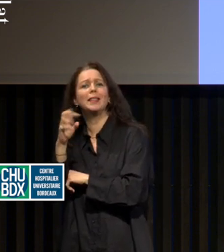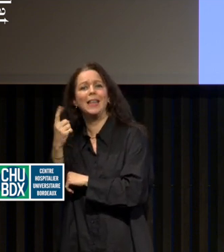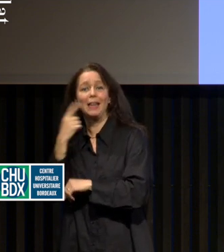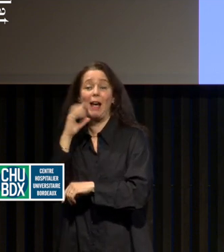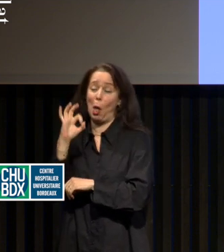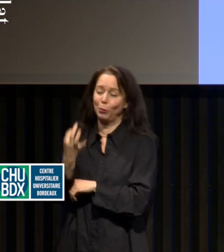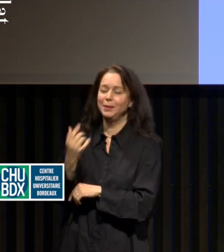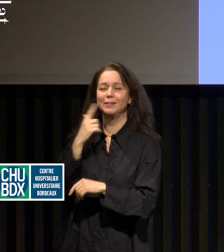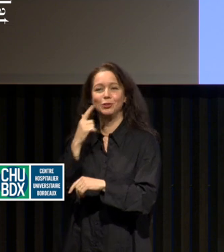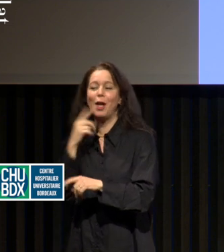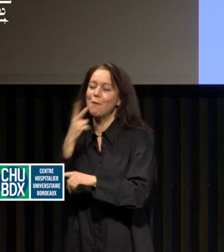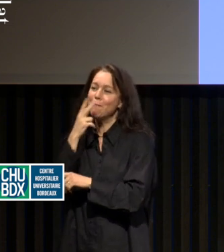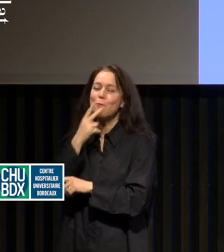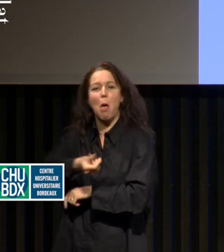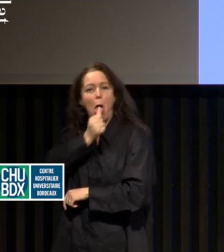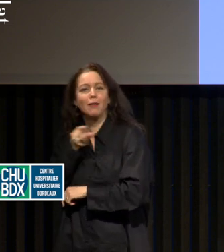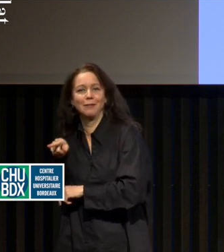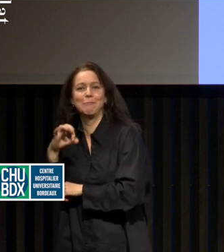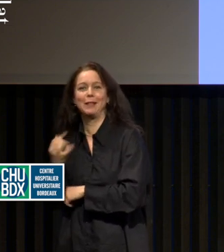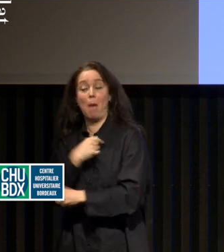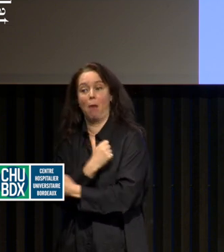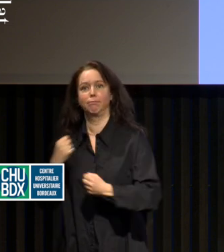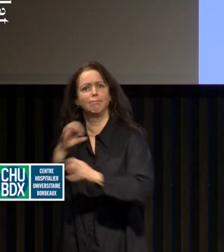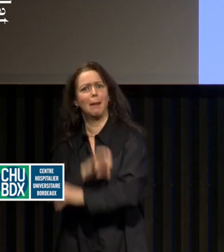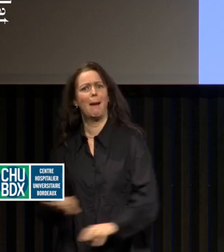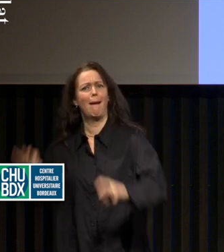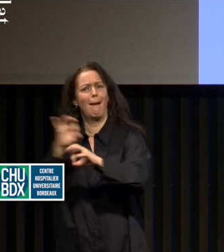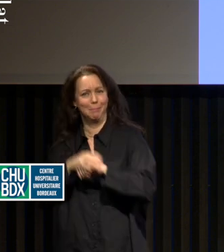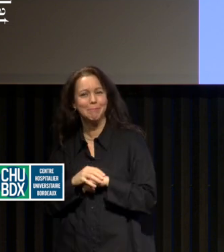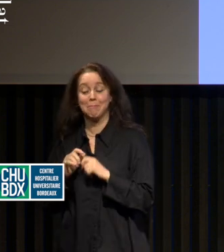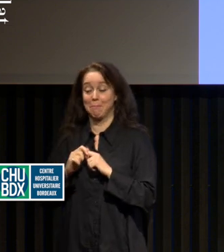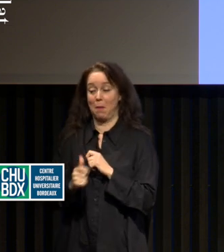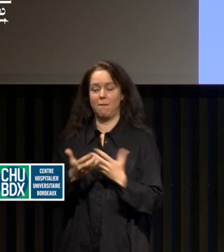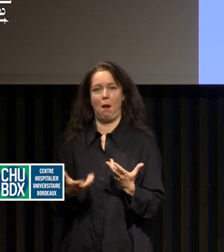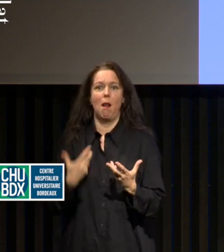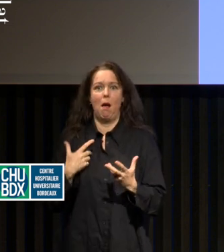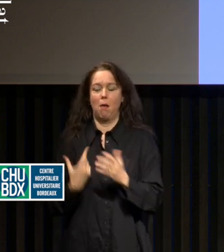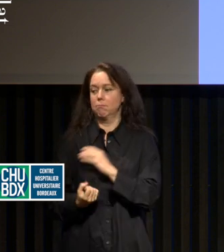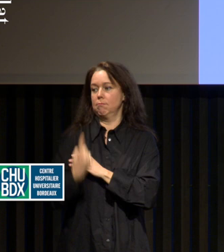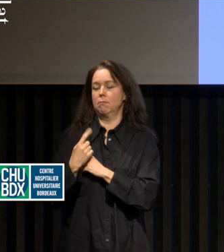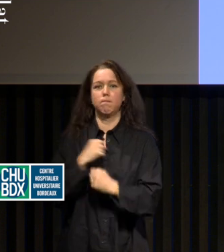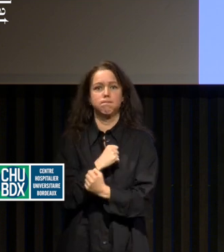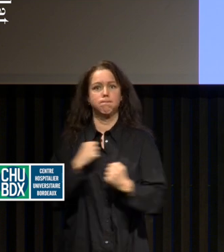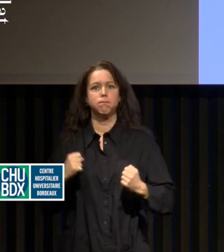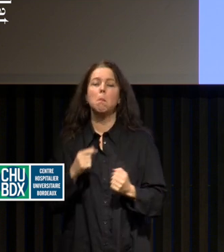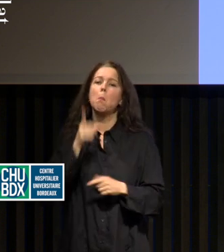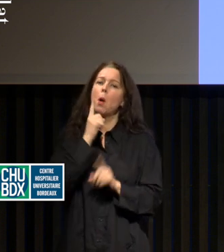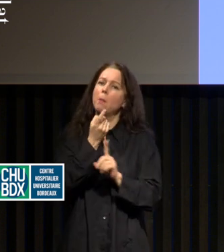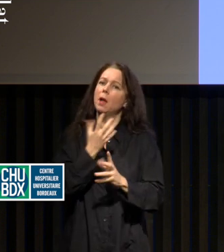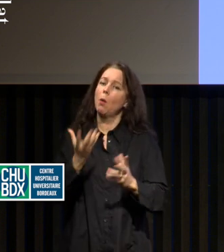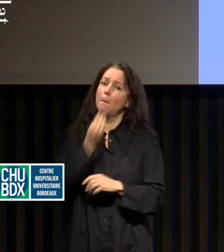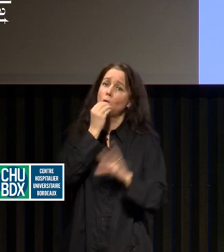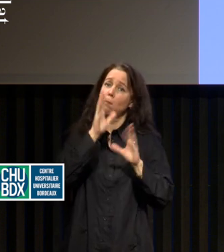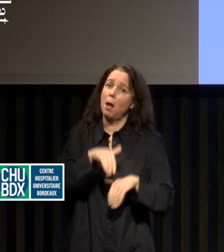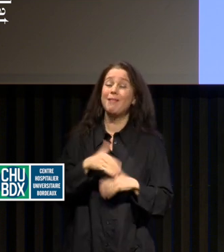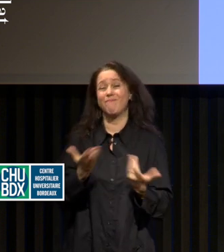gros. Il y a une épidémie mondiale d'obésité. Alors, est-ce que c'est la malbouffe, on mange mal, mais c'est sans doute en grande